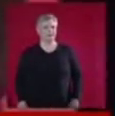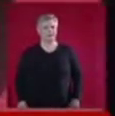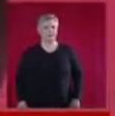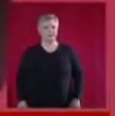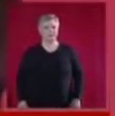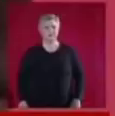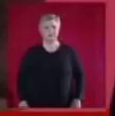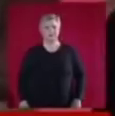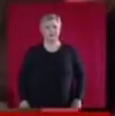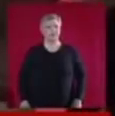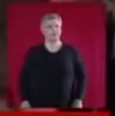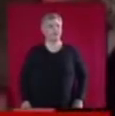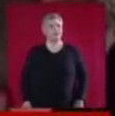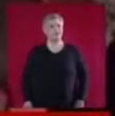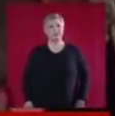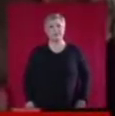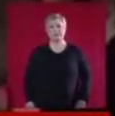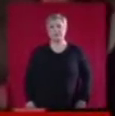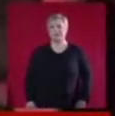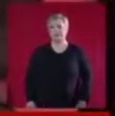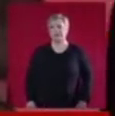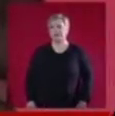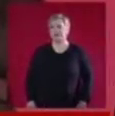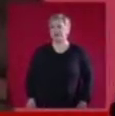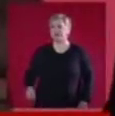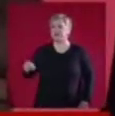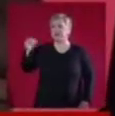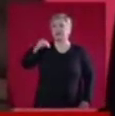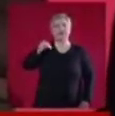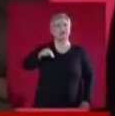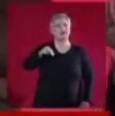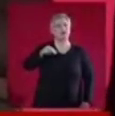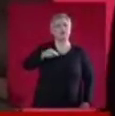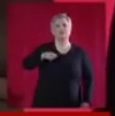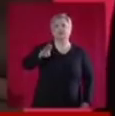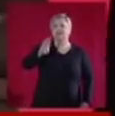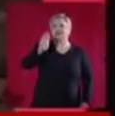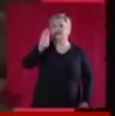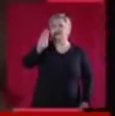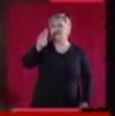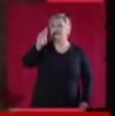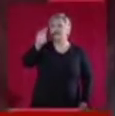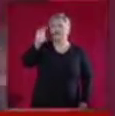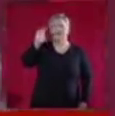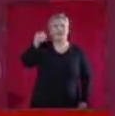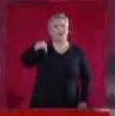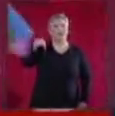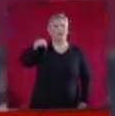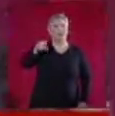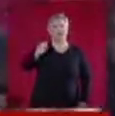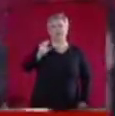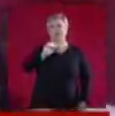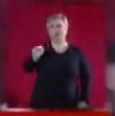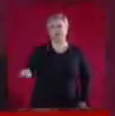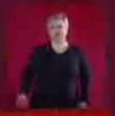ευρώπη θα καλέσω τον νίκο τον γρεκ ο σύντροφος μας